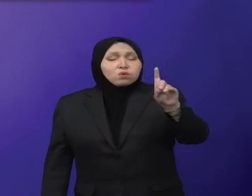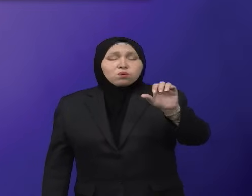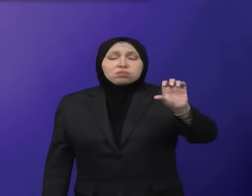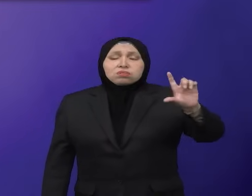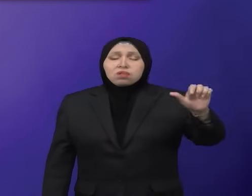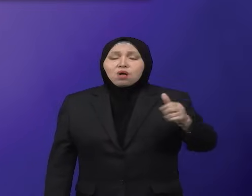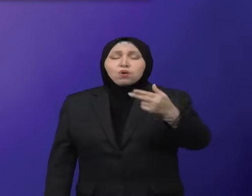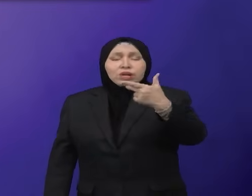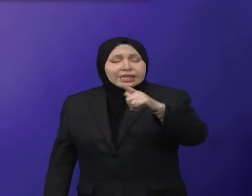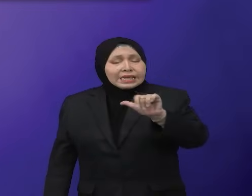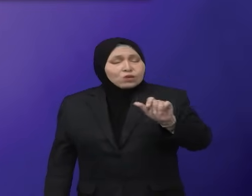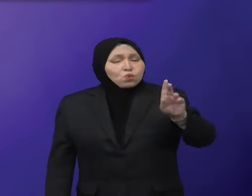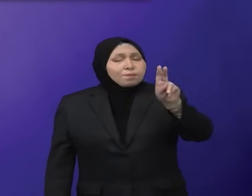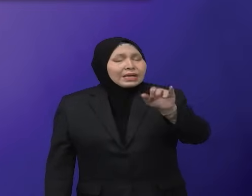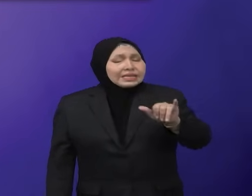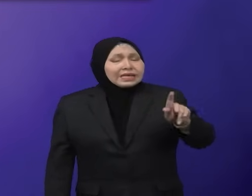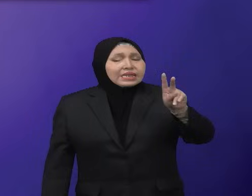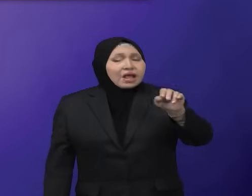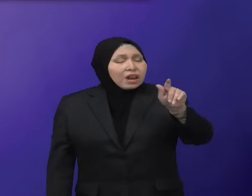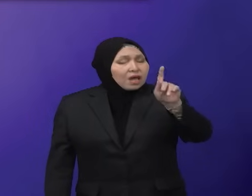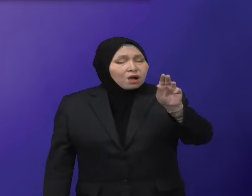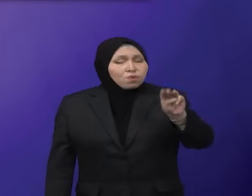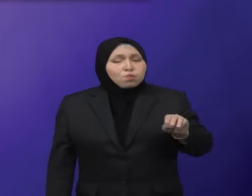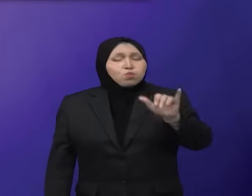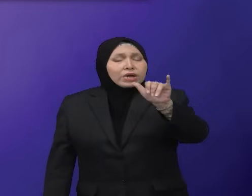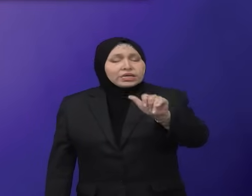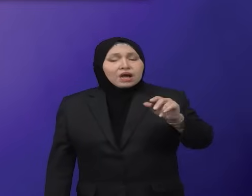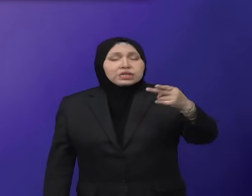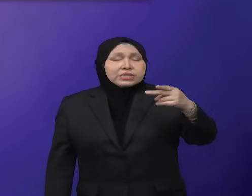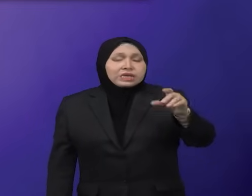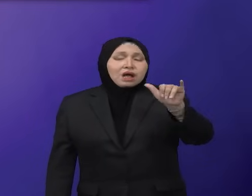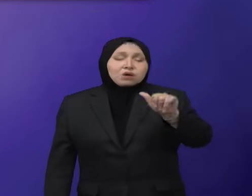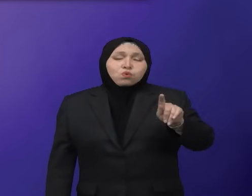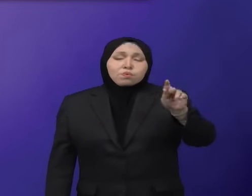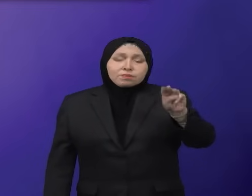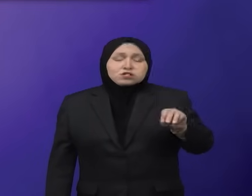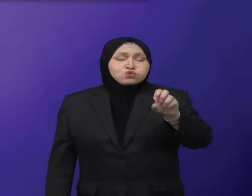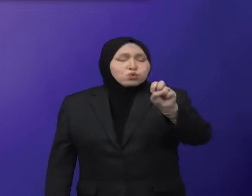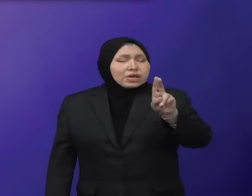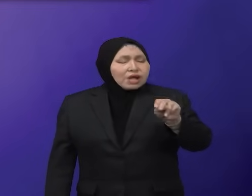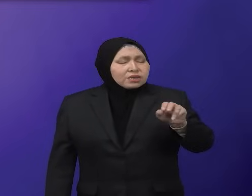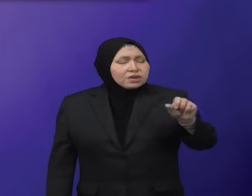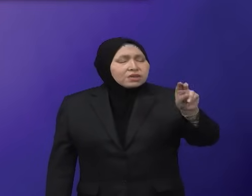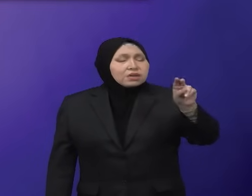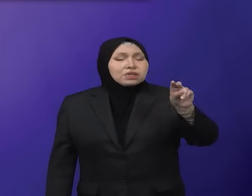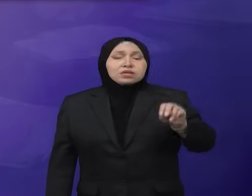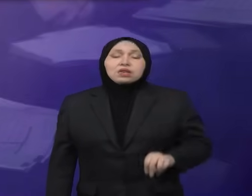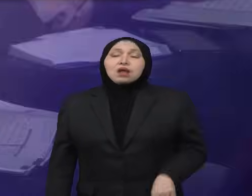Allahu liyubayyana lakum wa yahdiyakum sunan.